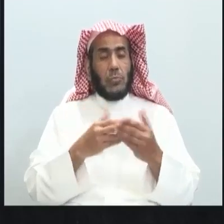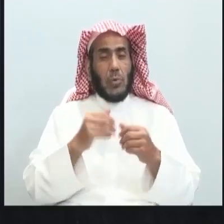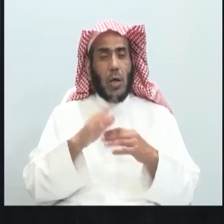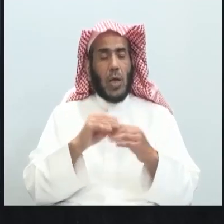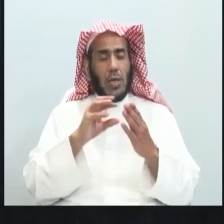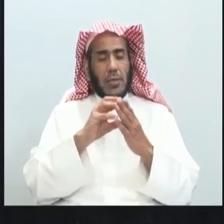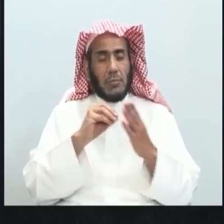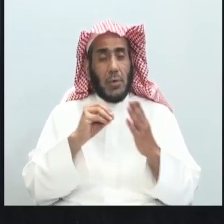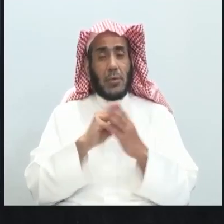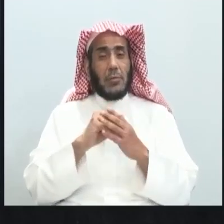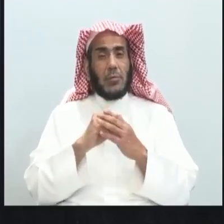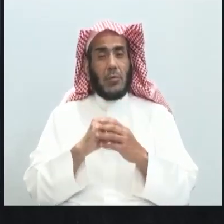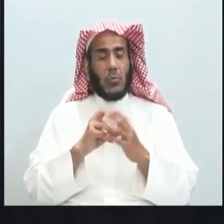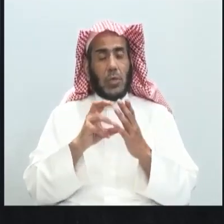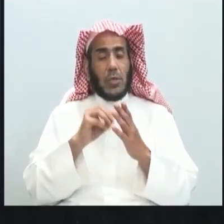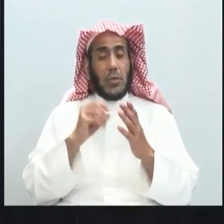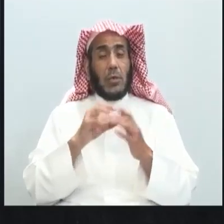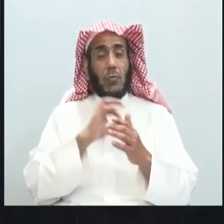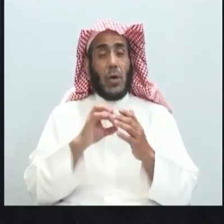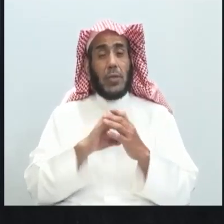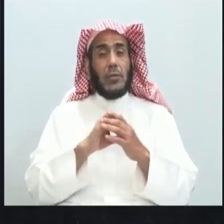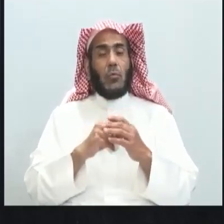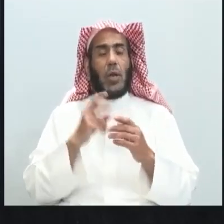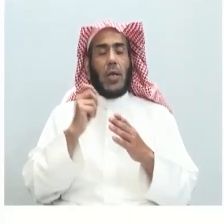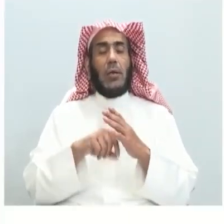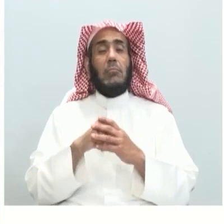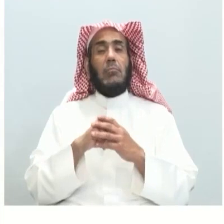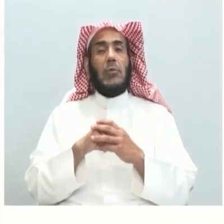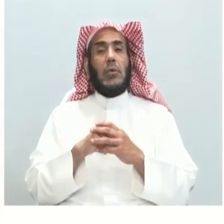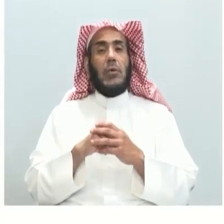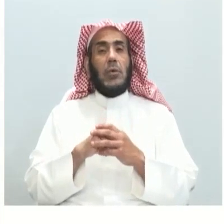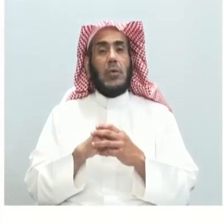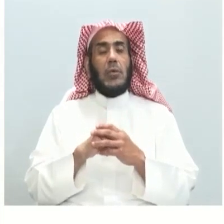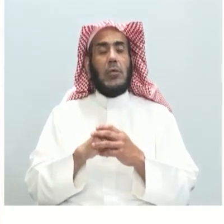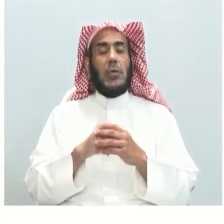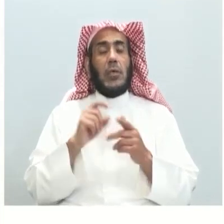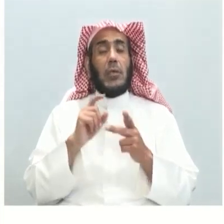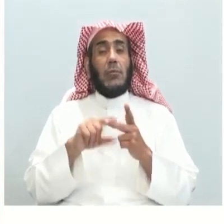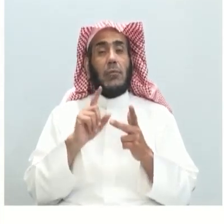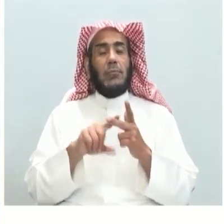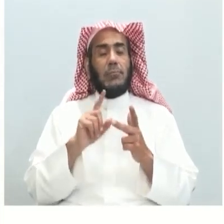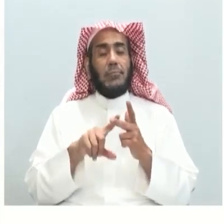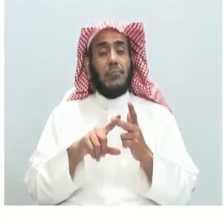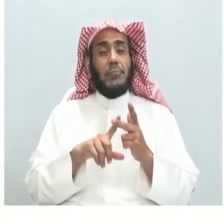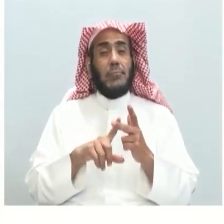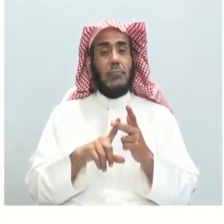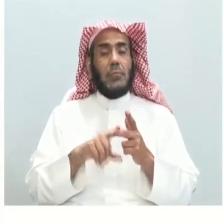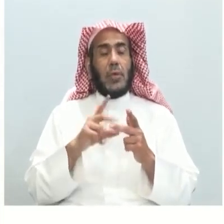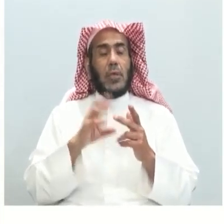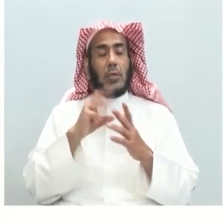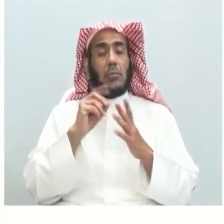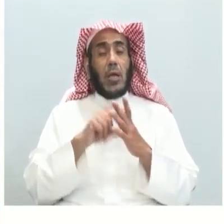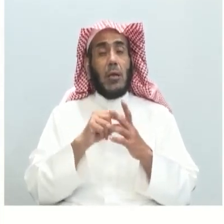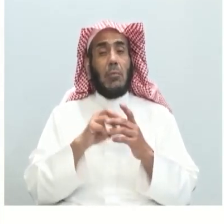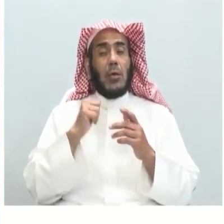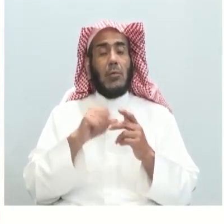الاستنباط والاستخراج للفوائد والاحكام وهذا هو الهدف الثالث ان يستنبط الطالب